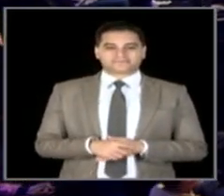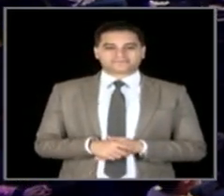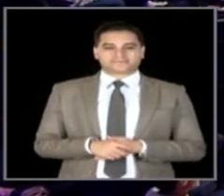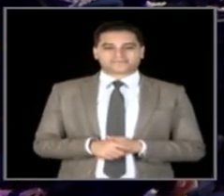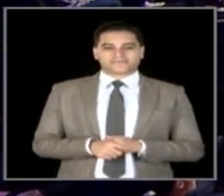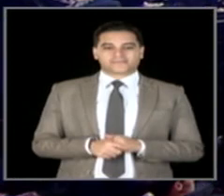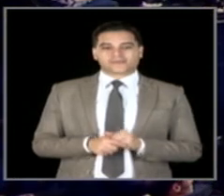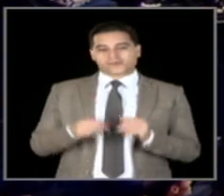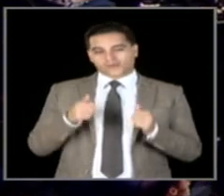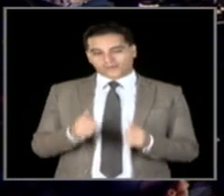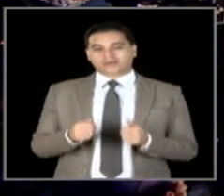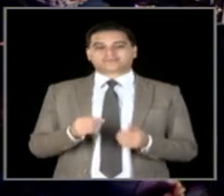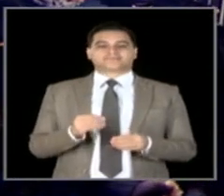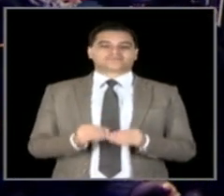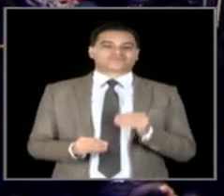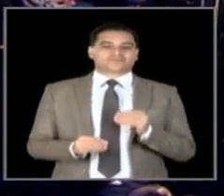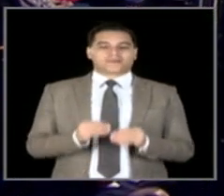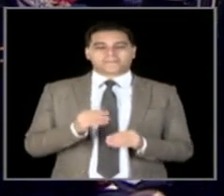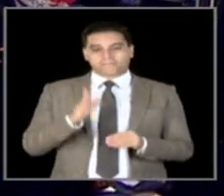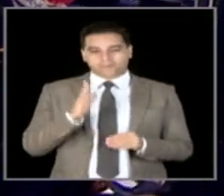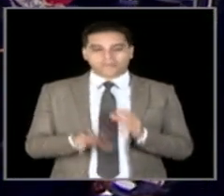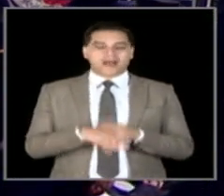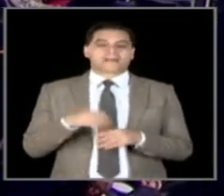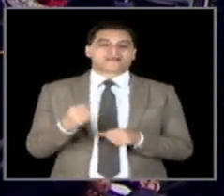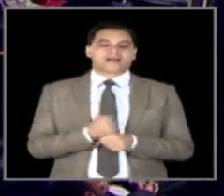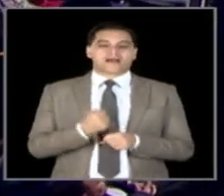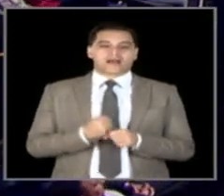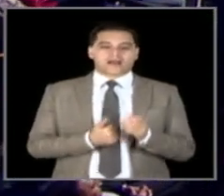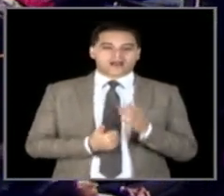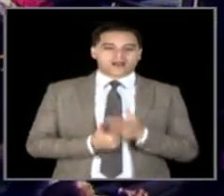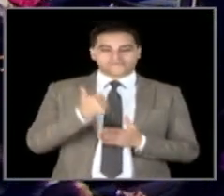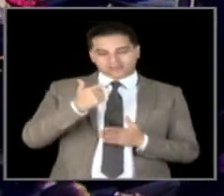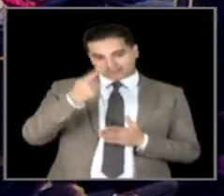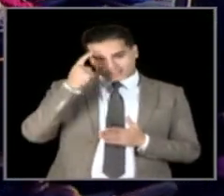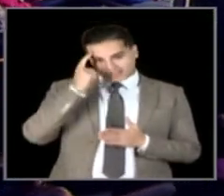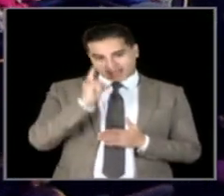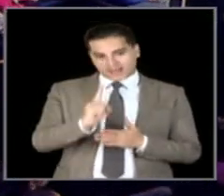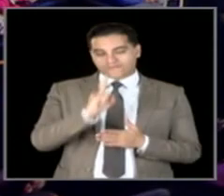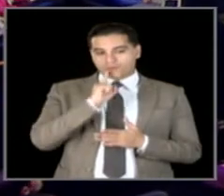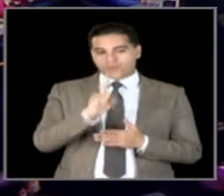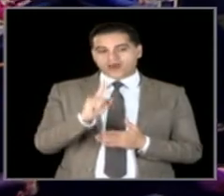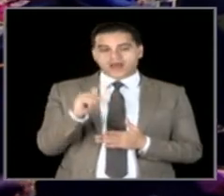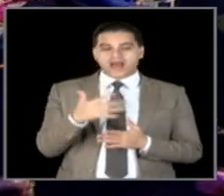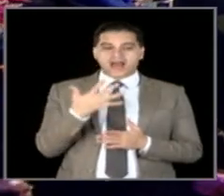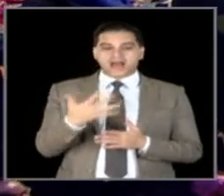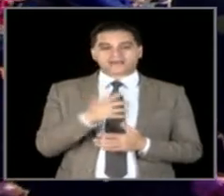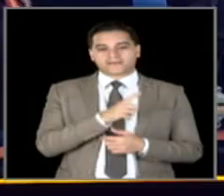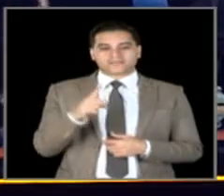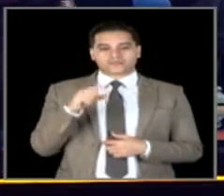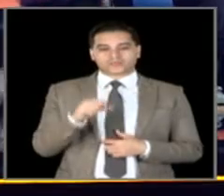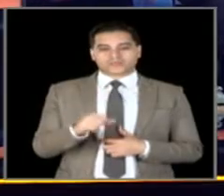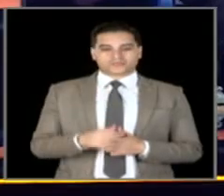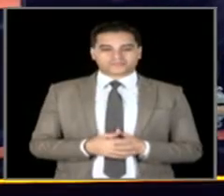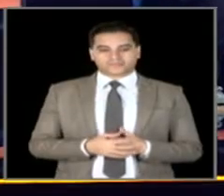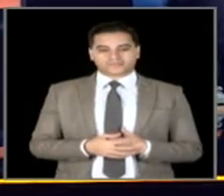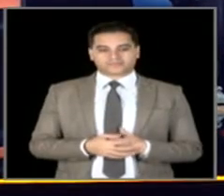كويس كويس، مع ان طبعا كان ممكن تعمل احسن من كده، انت عارفه كده كويس، ولكن 5 مش وحش.